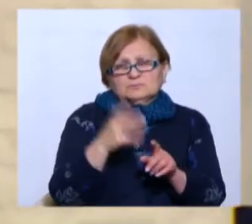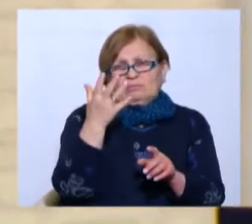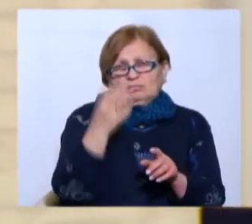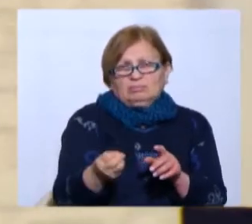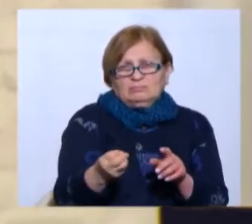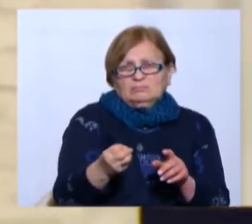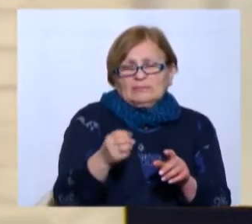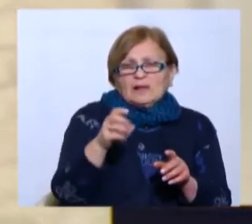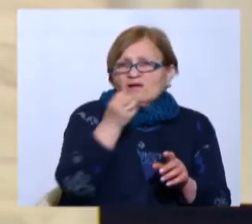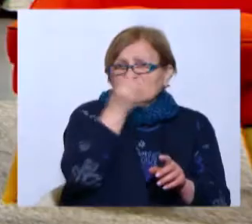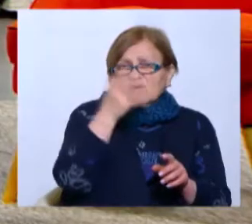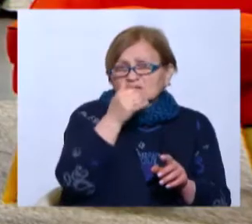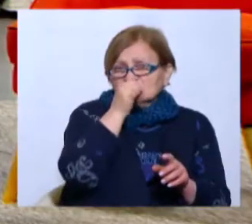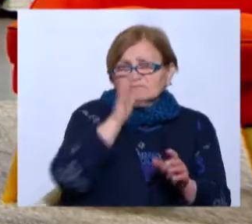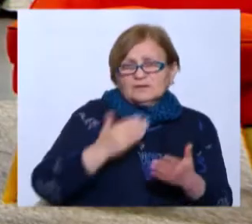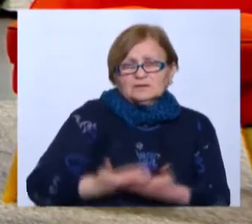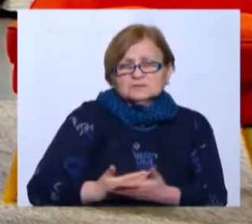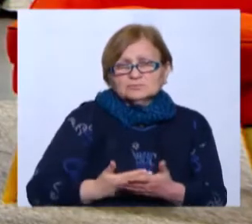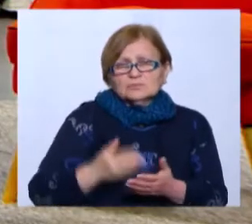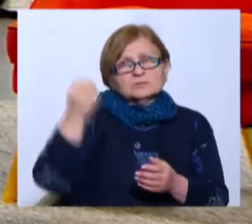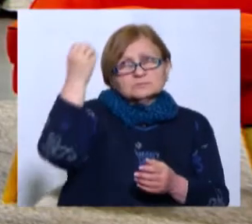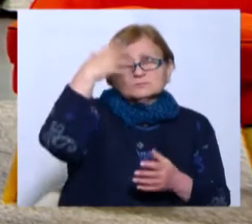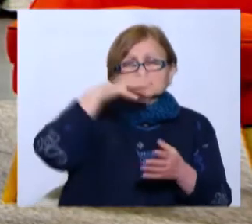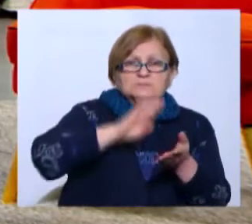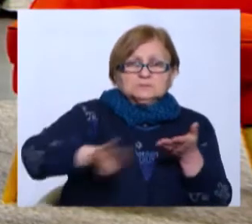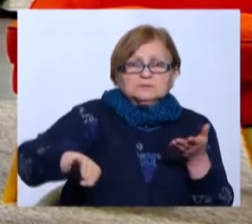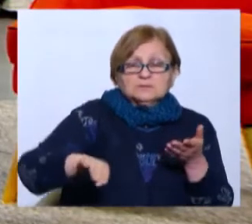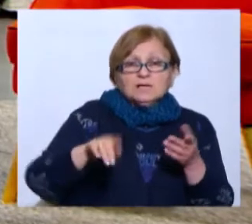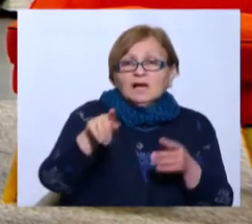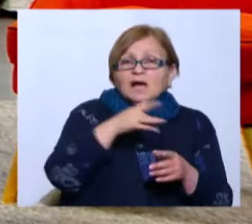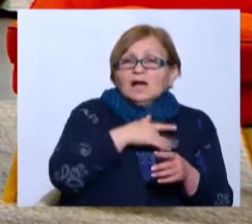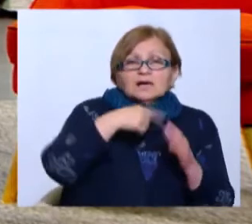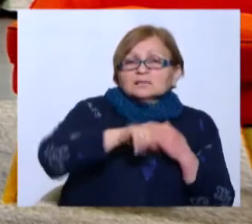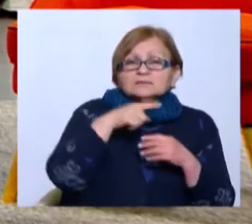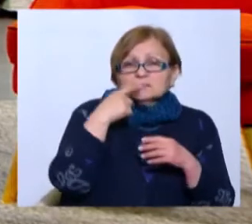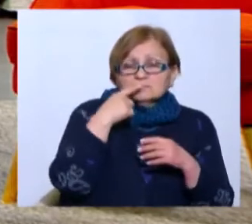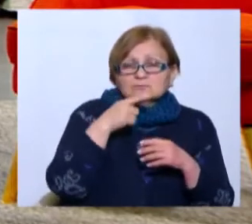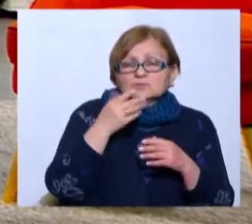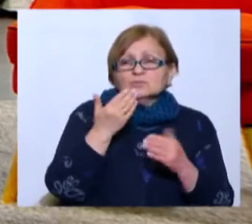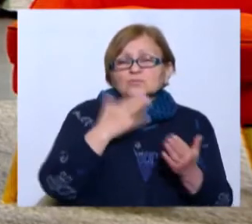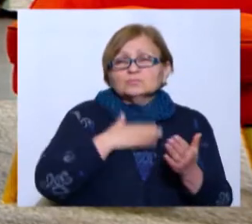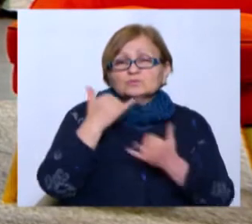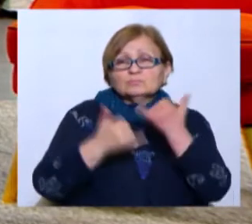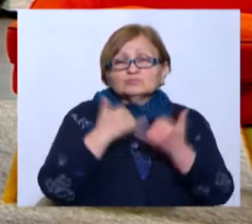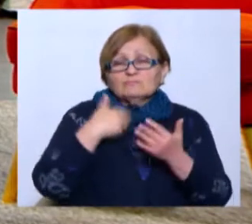ვარდი ვერ იარსებებს მზის გარეშე, ანუ ის გულისხმობს, რომ ნესტანის გარეშე მის ცხოვრებას არა აქვს